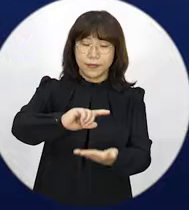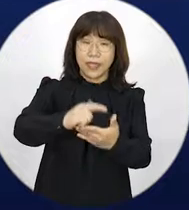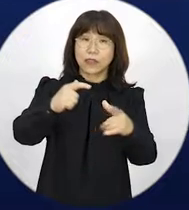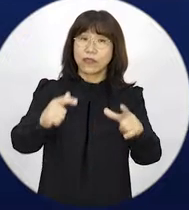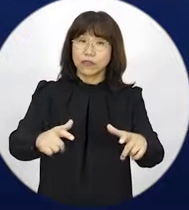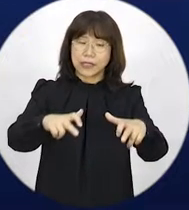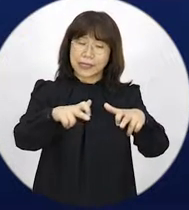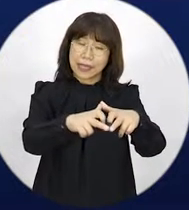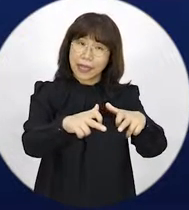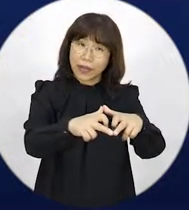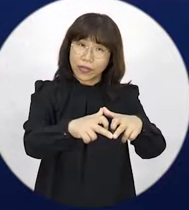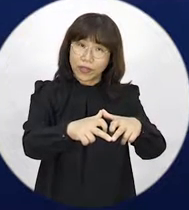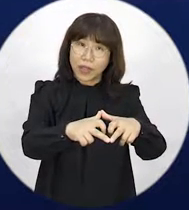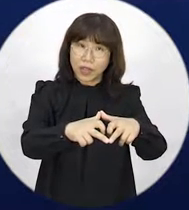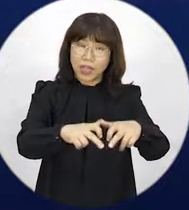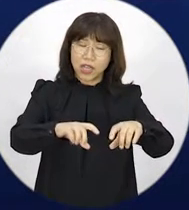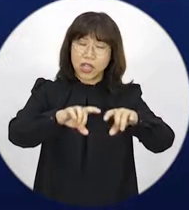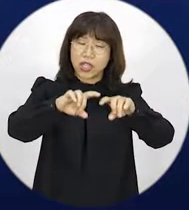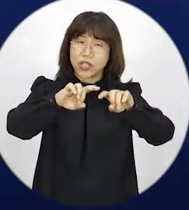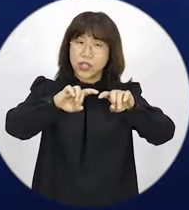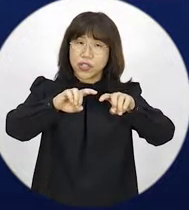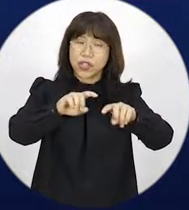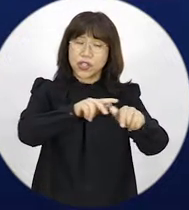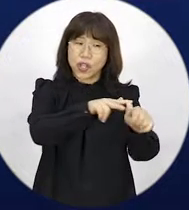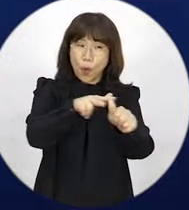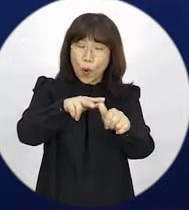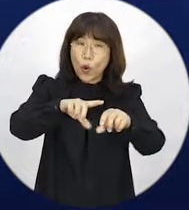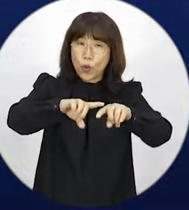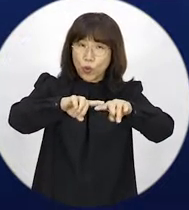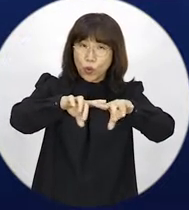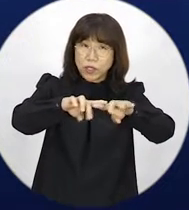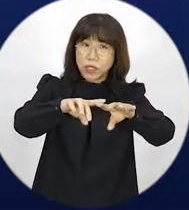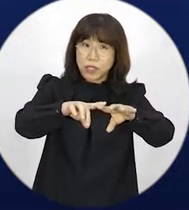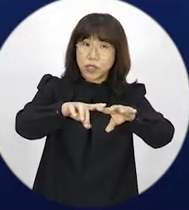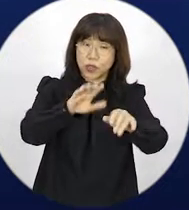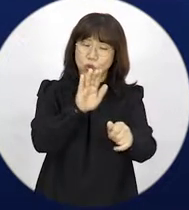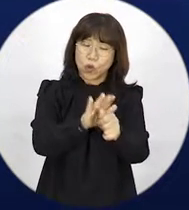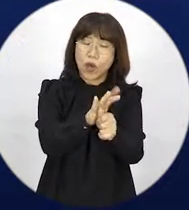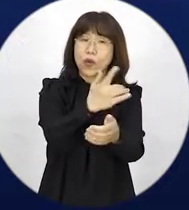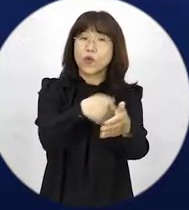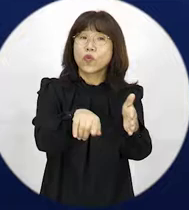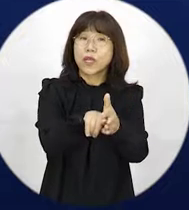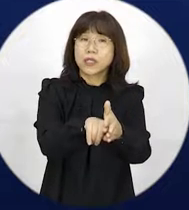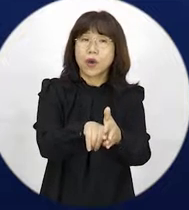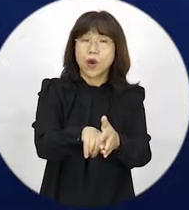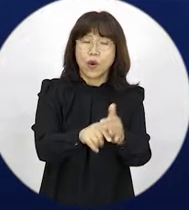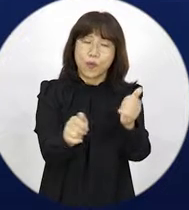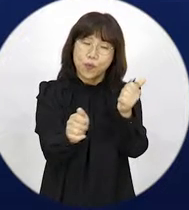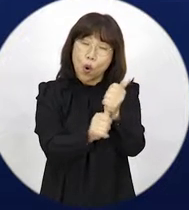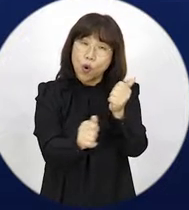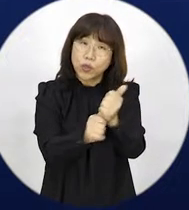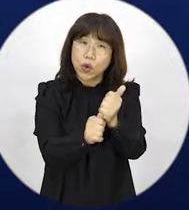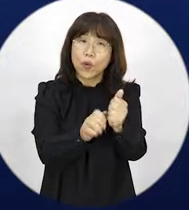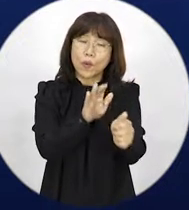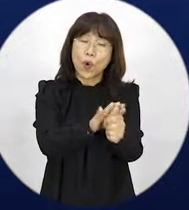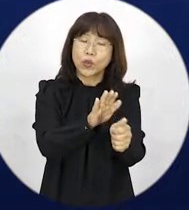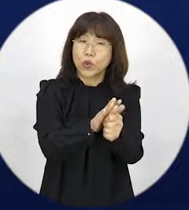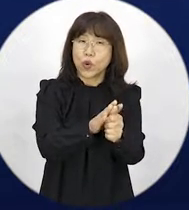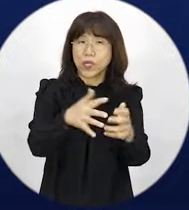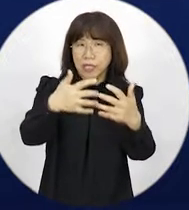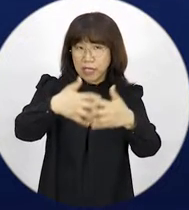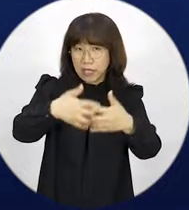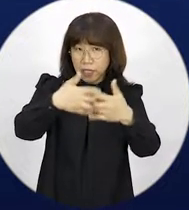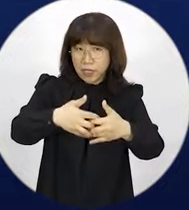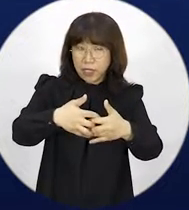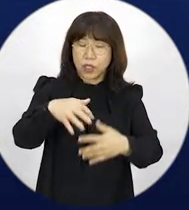강서구가 장애인들의 정보통신기기 활용을 돕기 위해 보조기기 제품 가격의 80%를 지원하는